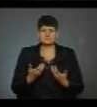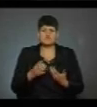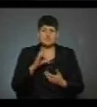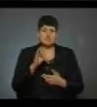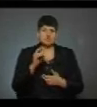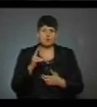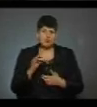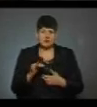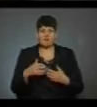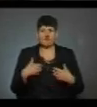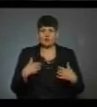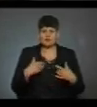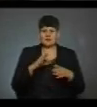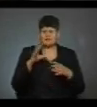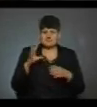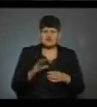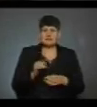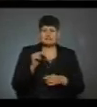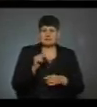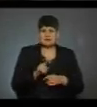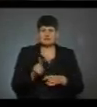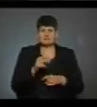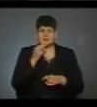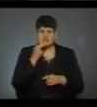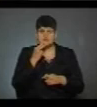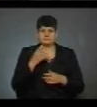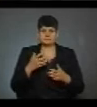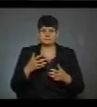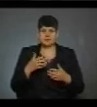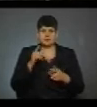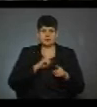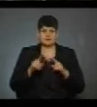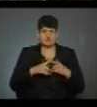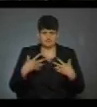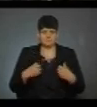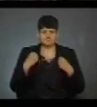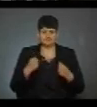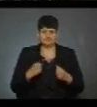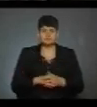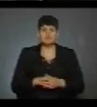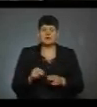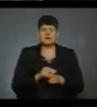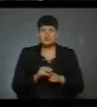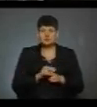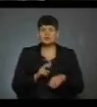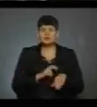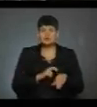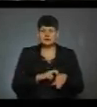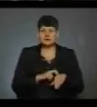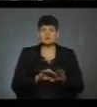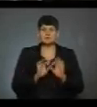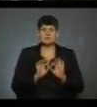соки, фрукти, ну все для того, щоб ми їли, набралися сил і швидше виздоровлювали. Лікуючий лікар Ярослав